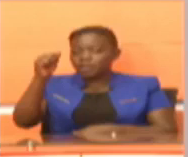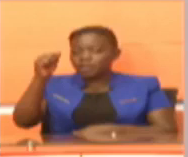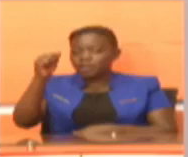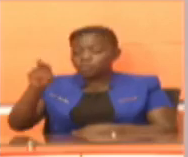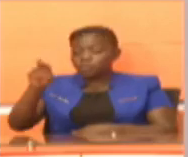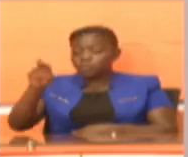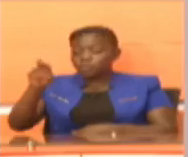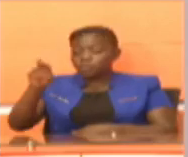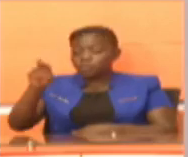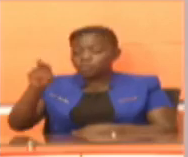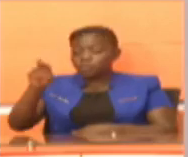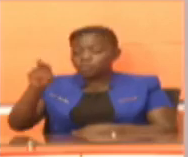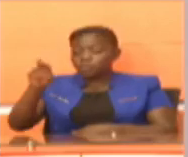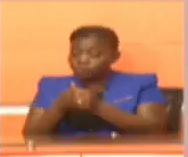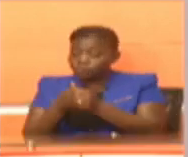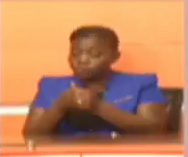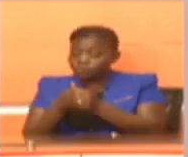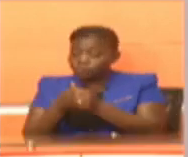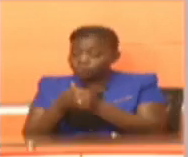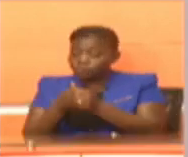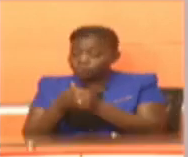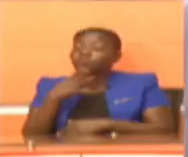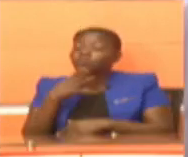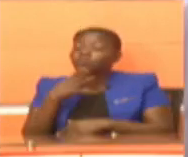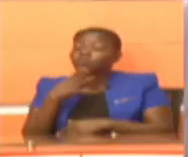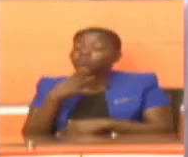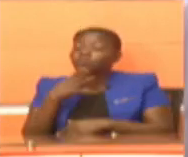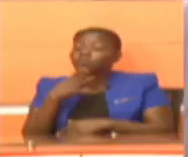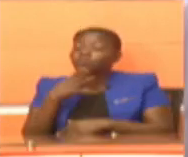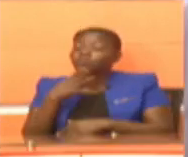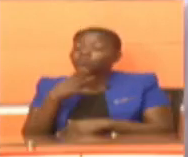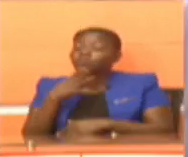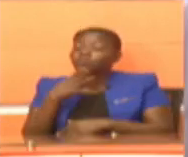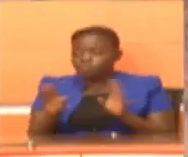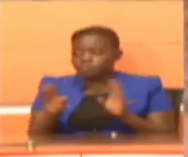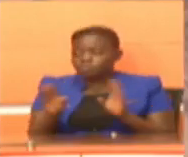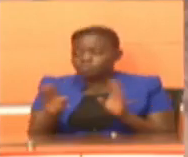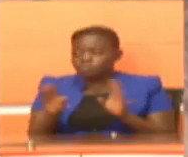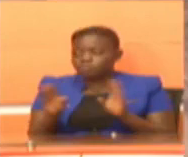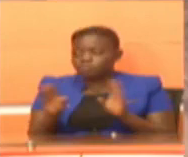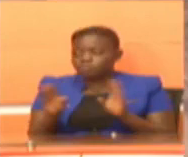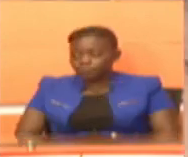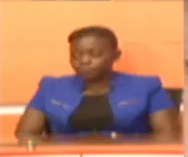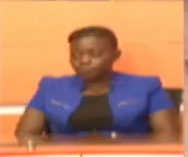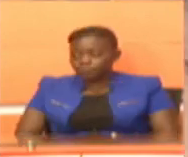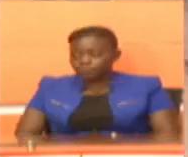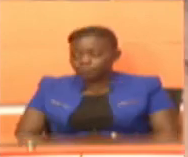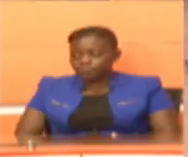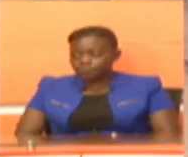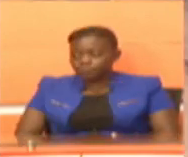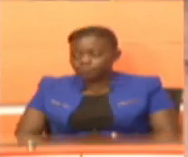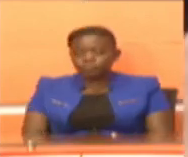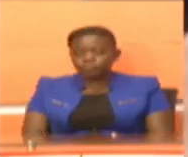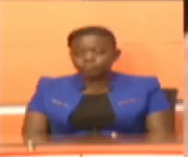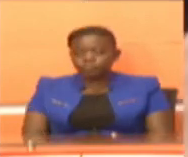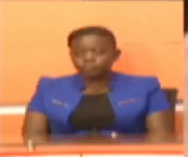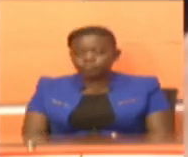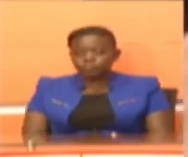ringleader of all these people who are saying they are demanding for their money. David Tamale, yakusaki degule no kurabu kede TV.